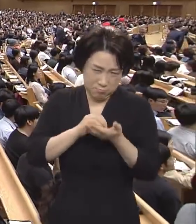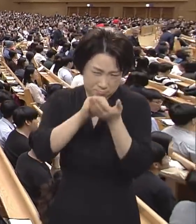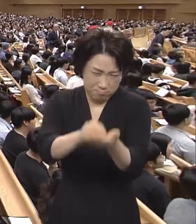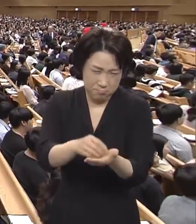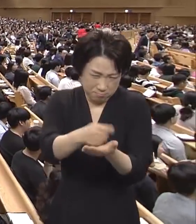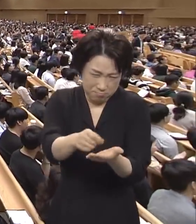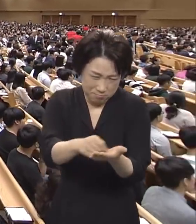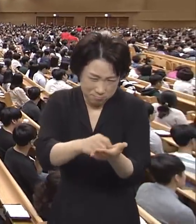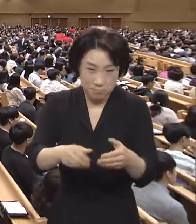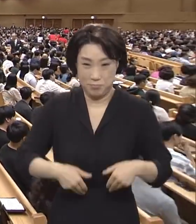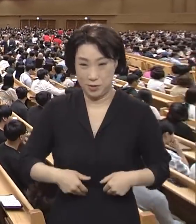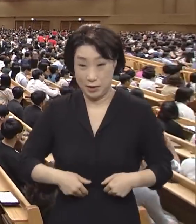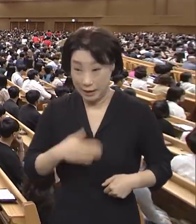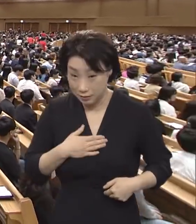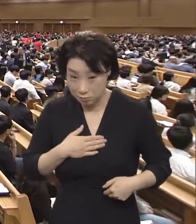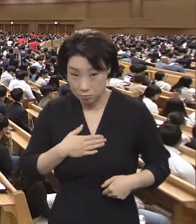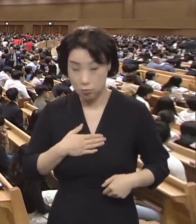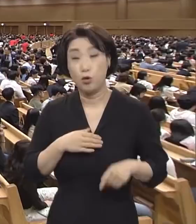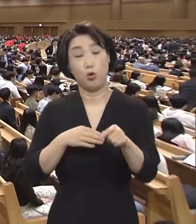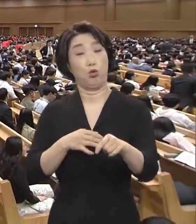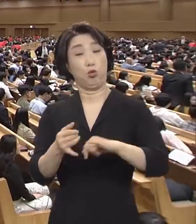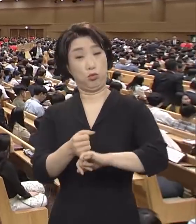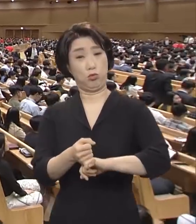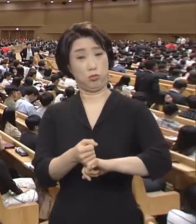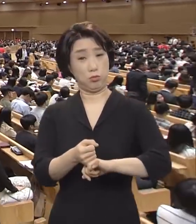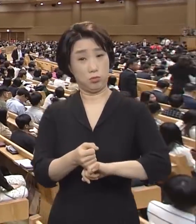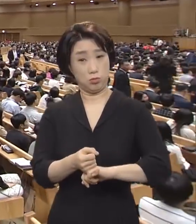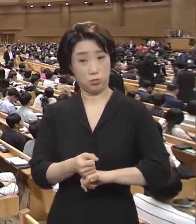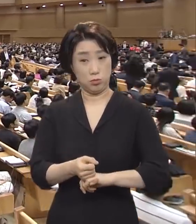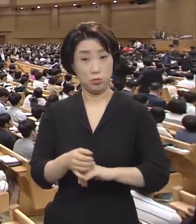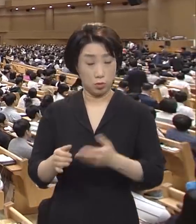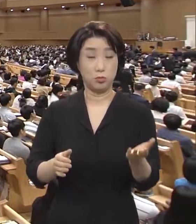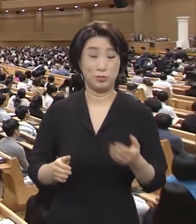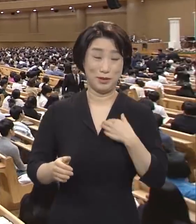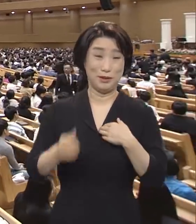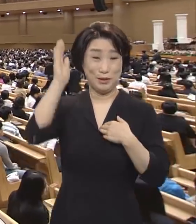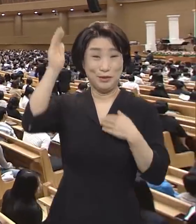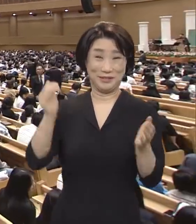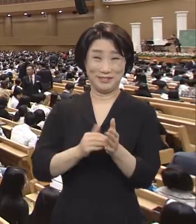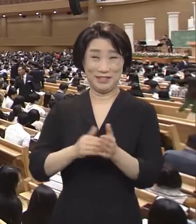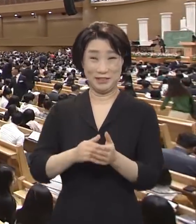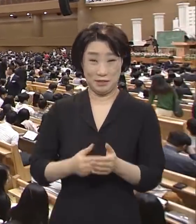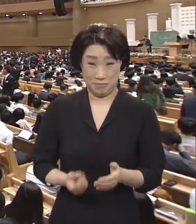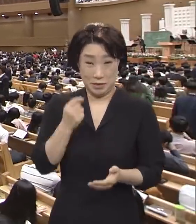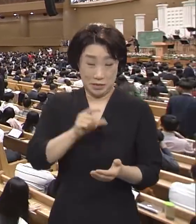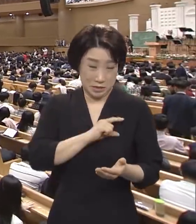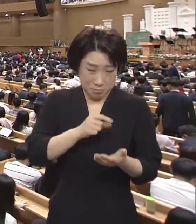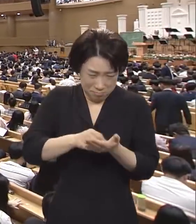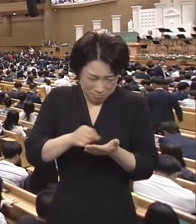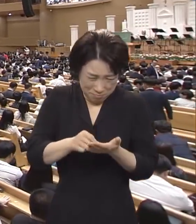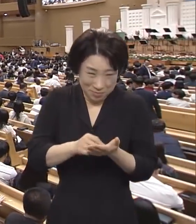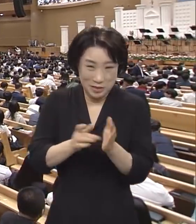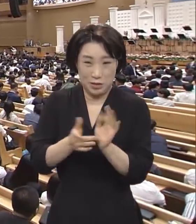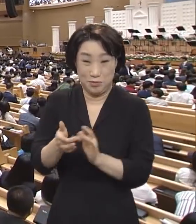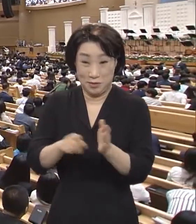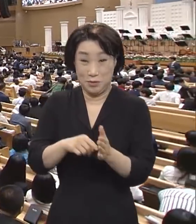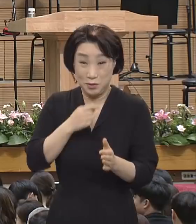기록해요 그 앞에 다 기록해요 기록해요 이제 설교 끝났어요 이제 빨리 등록해요 기록해요